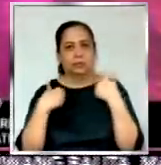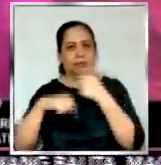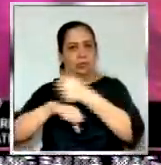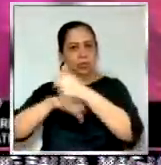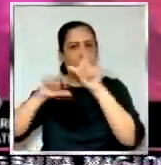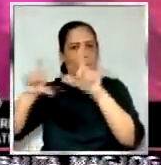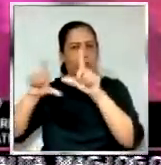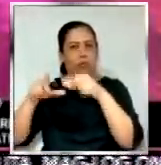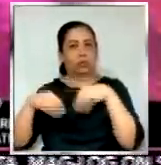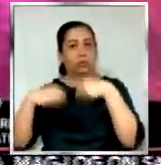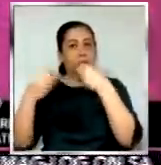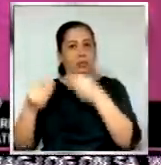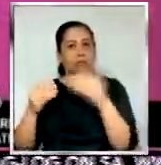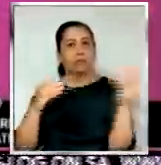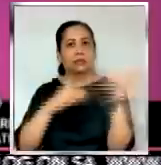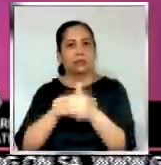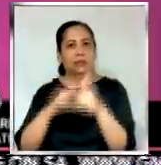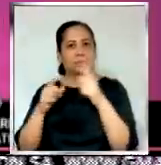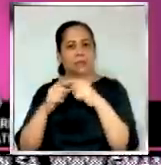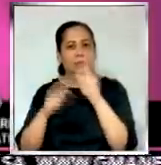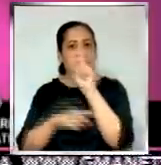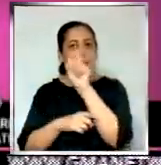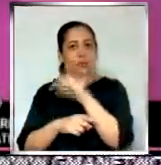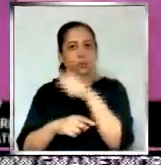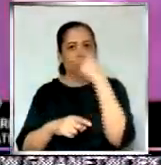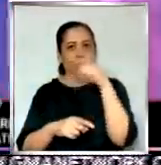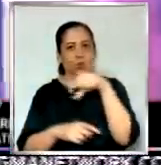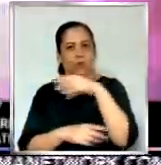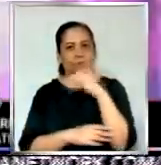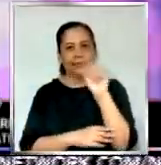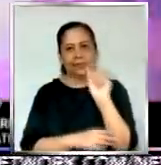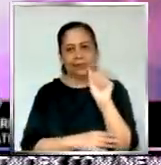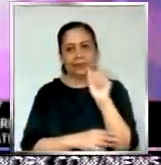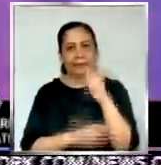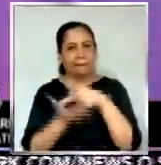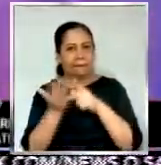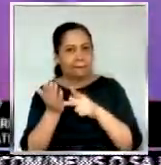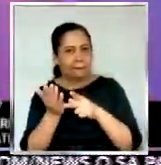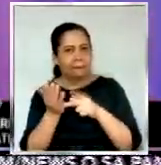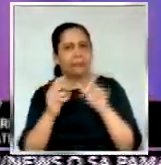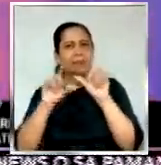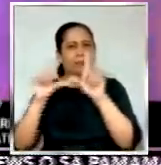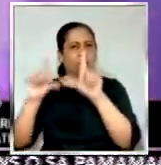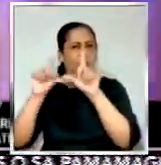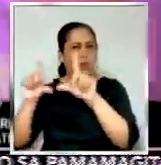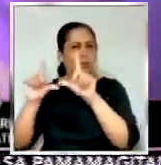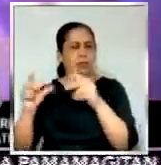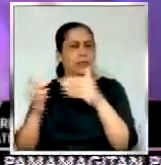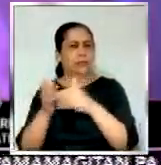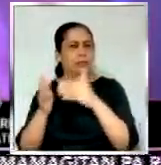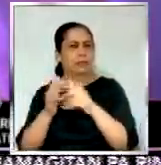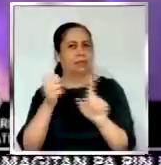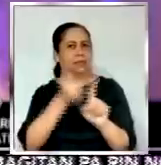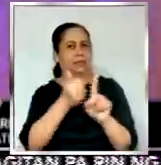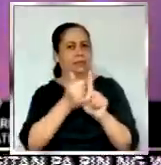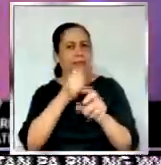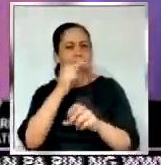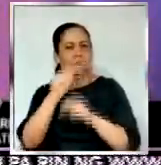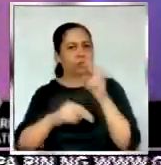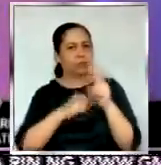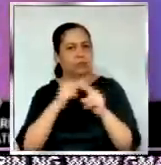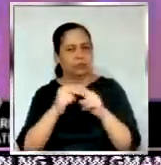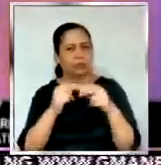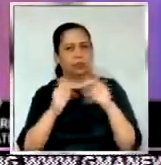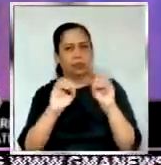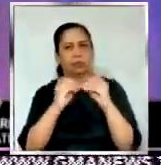sa kanya in advance ang tanong para sa question and answer portion. Ang mga akusasyon na ito, mismong ang Miss Universe Philippines